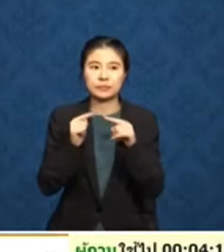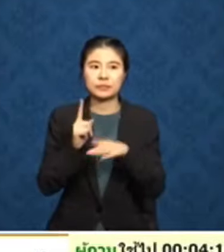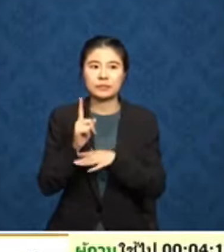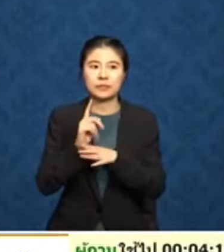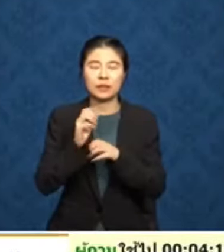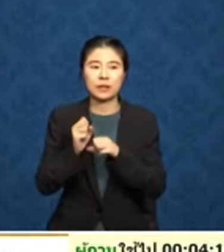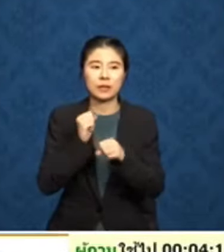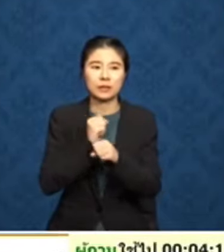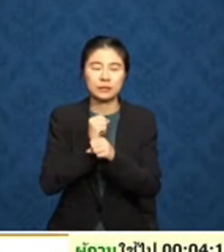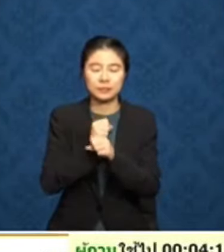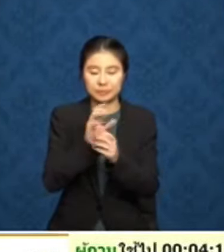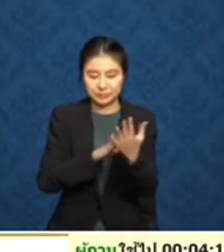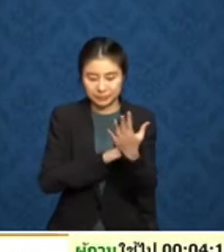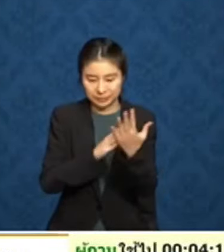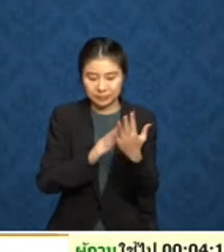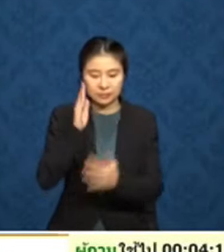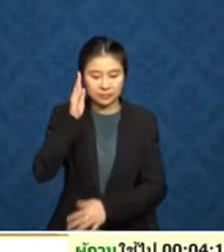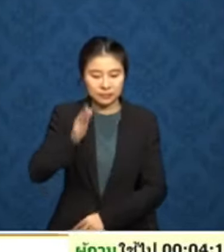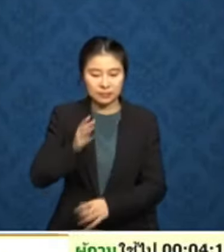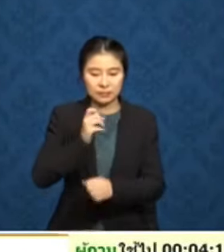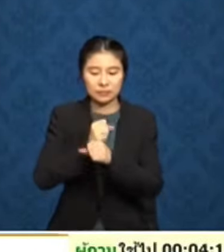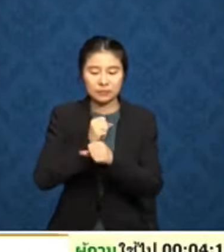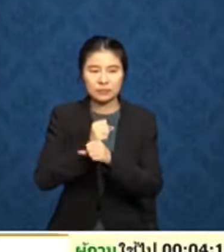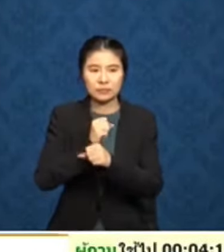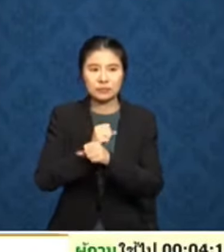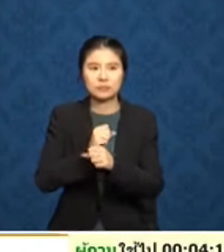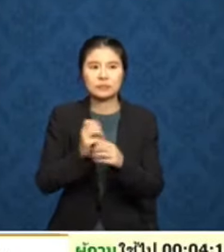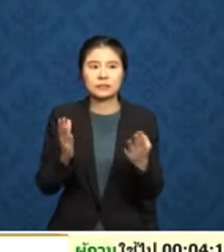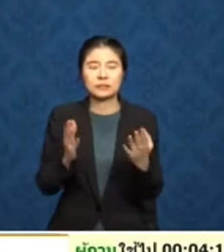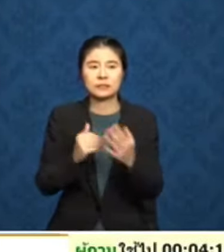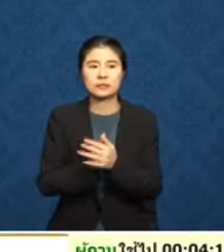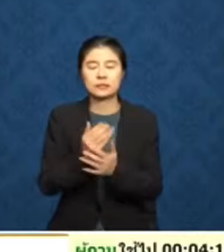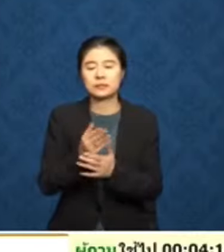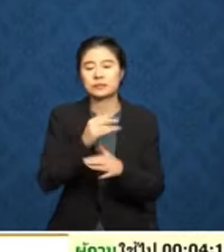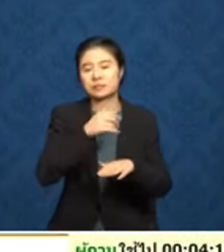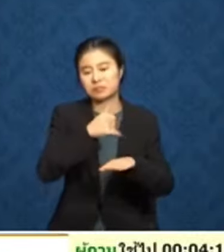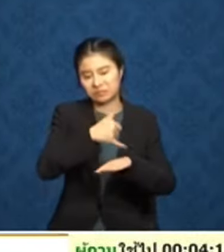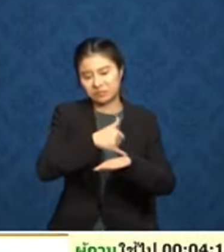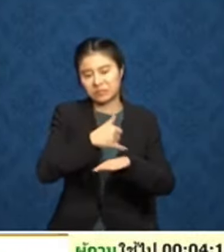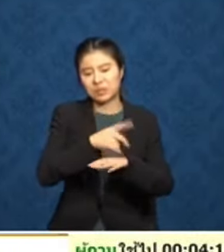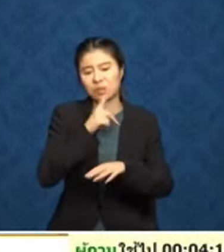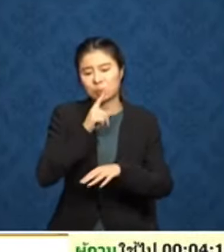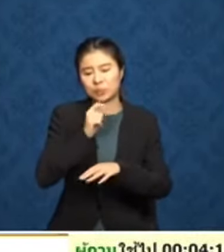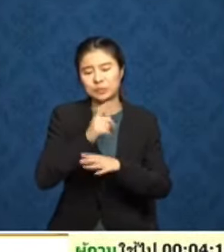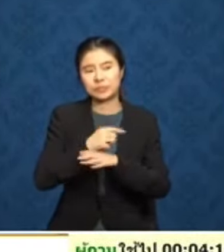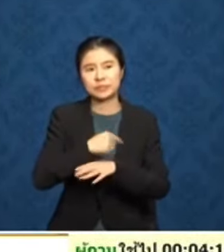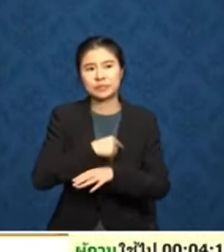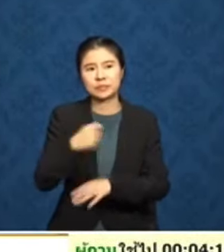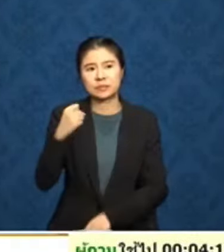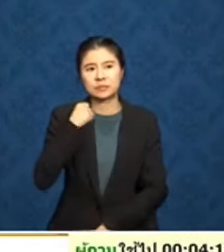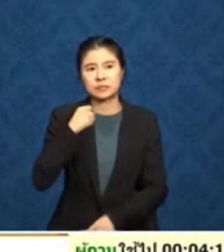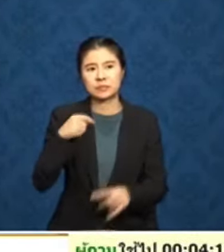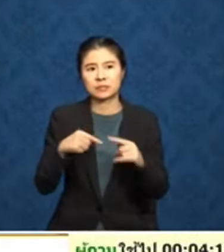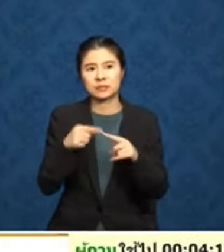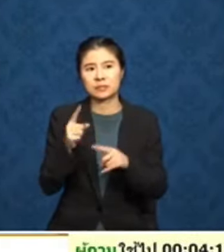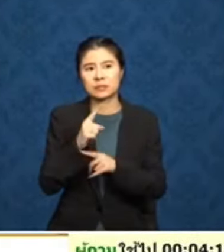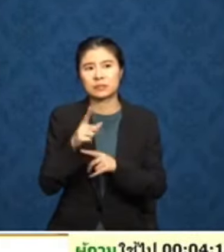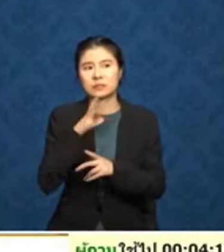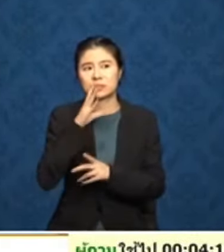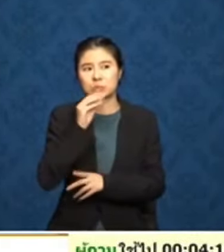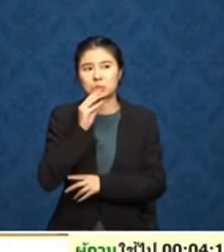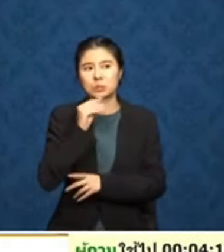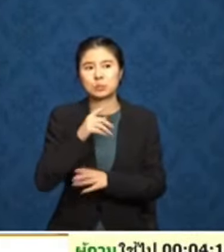าได้ยังไงนะคะวันนี้ที่ท่านมาอยู่ที่ตรงนี้เนี่ยดิฉันก็อยากจะขอความมั่นใจค่ะเพราะว่าสิ่งที่ท่านพูดเนี่ยมันก็โ